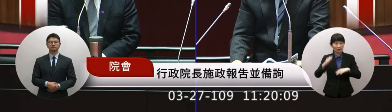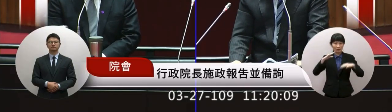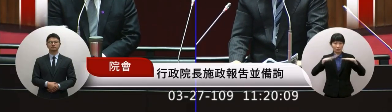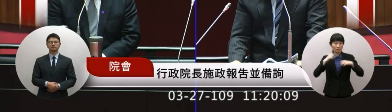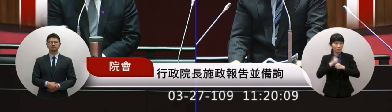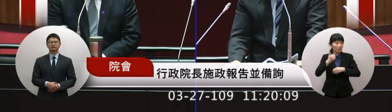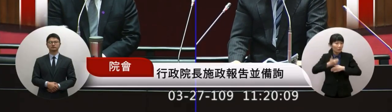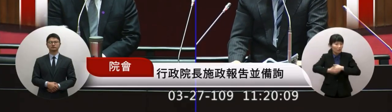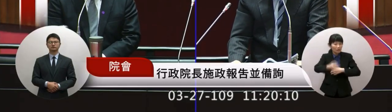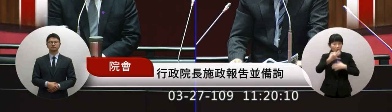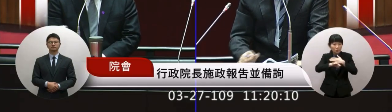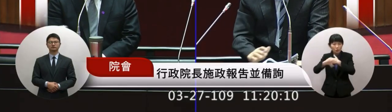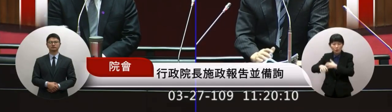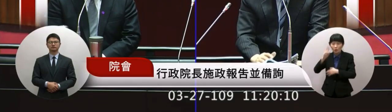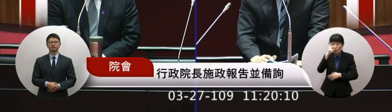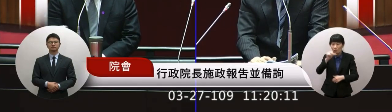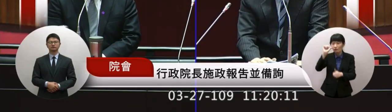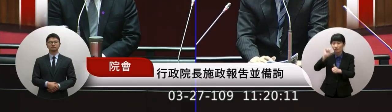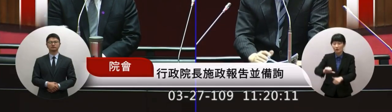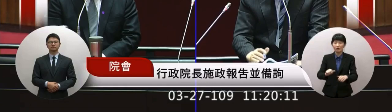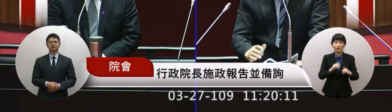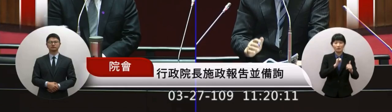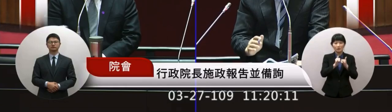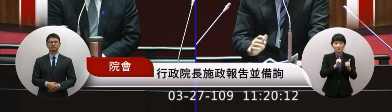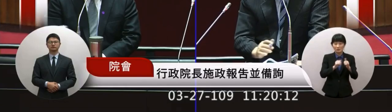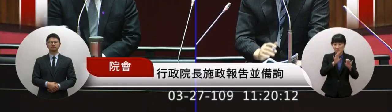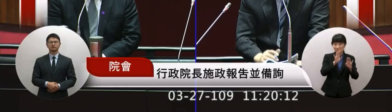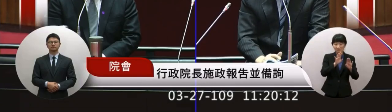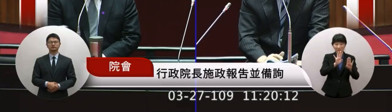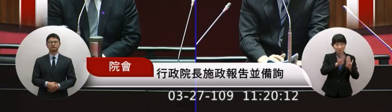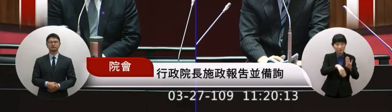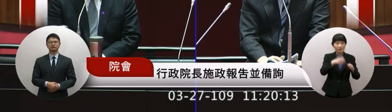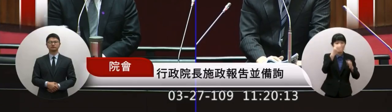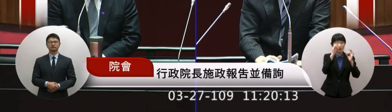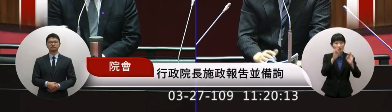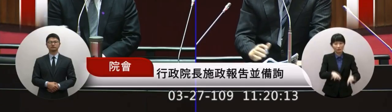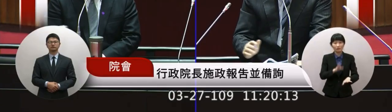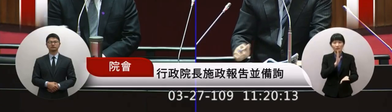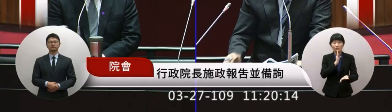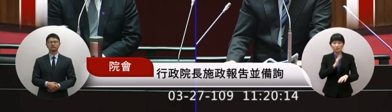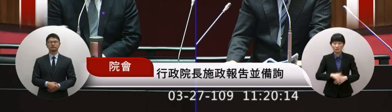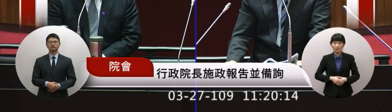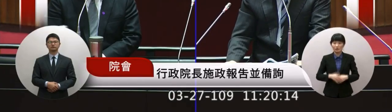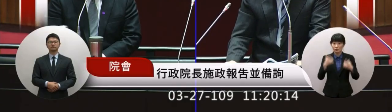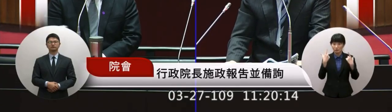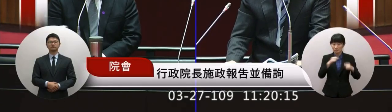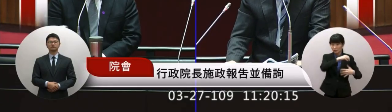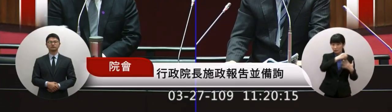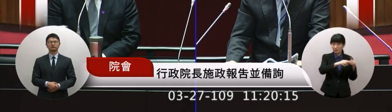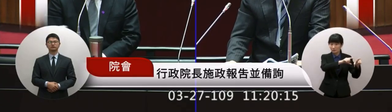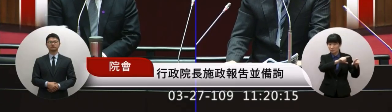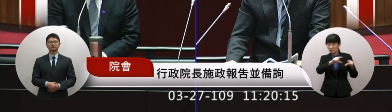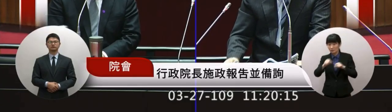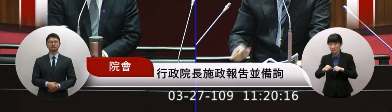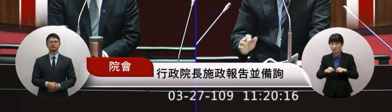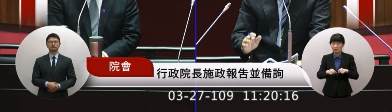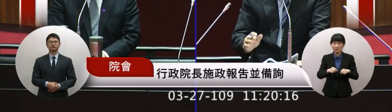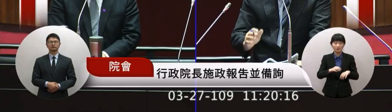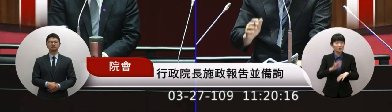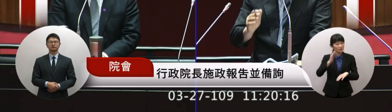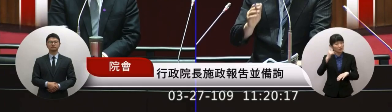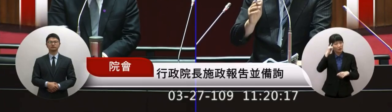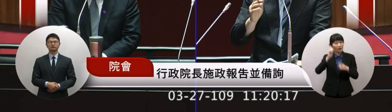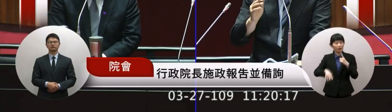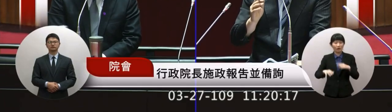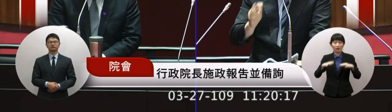百姓付钱哦。那行政院本来就应该要依法行政，结果却带来违法，带头违法。希望